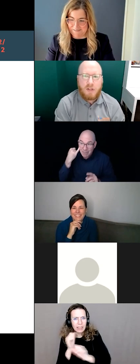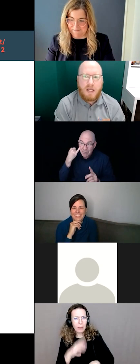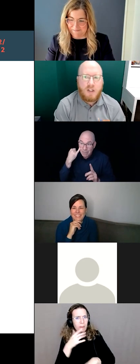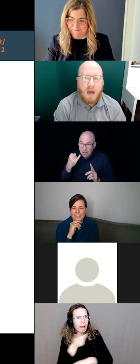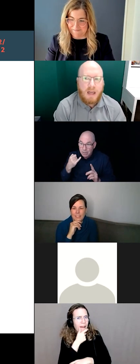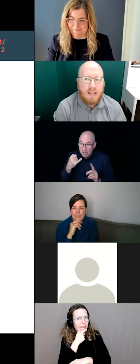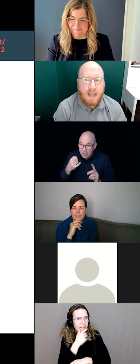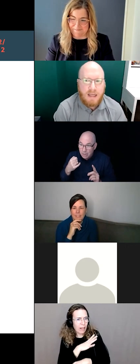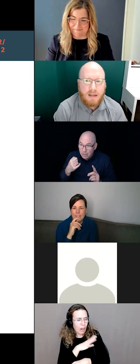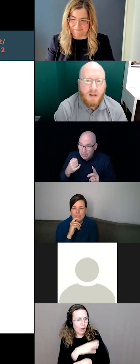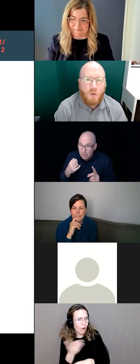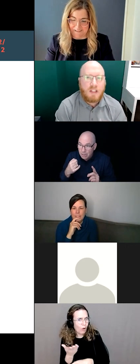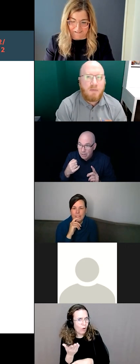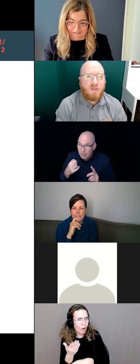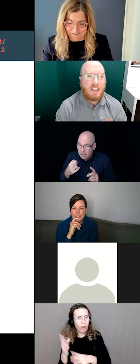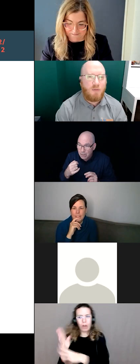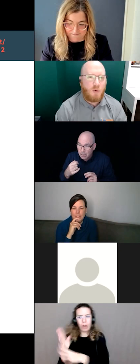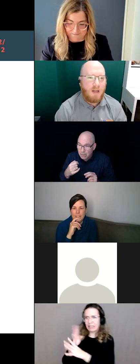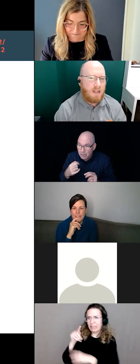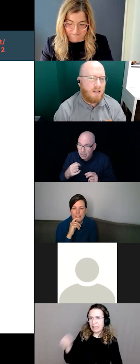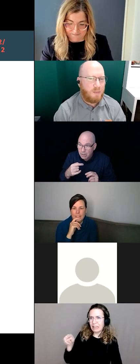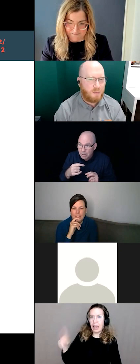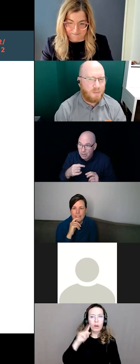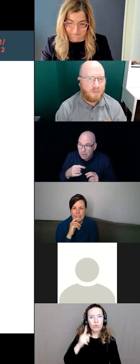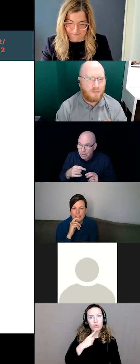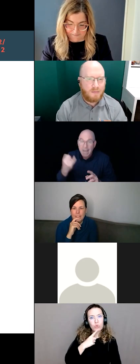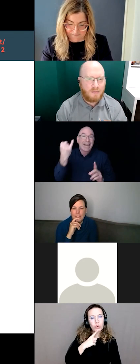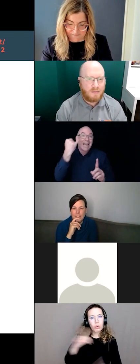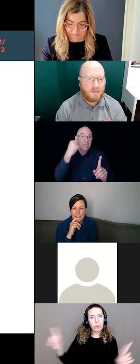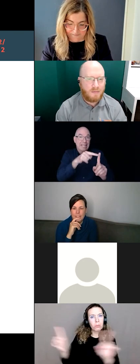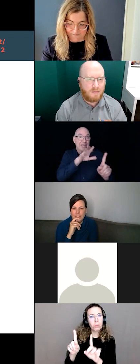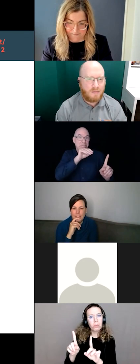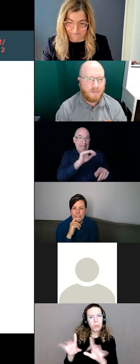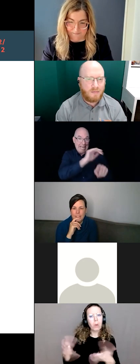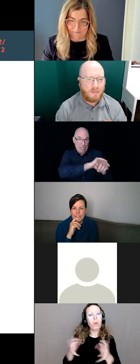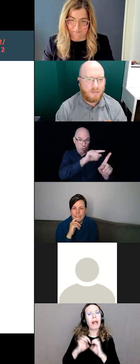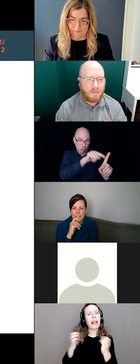avec un client qui est sourd, quel type d'équipe est-ce que j'ai besoin?